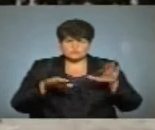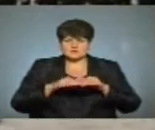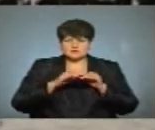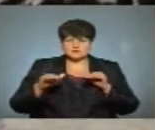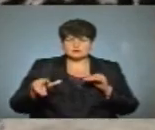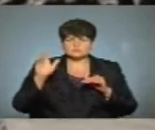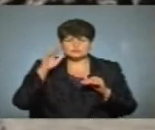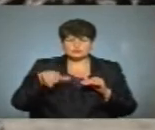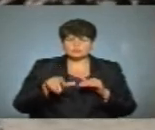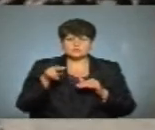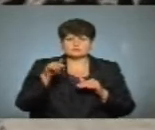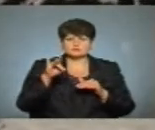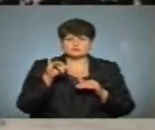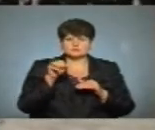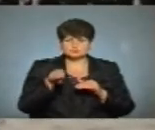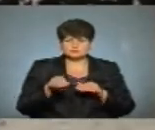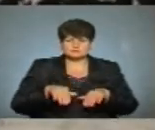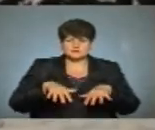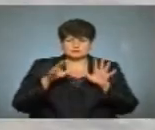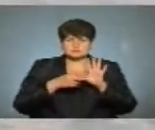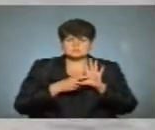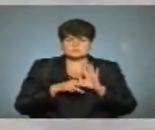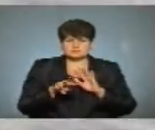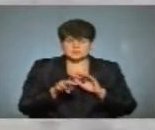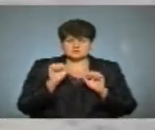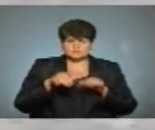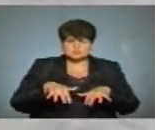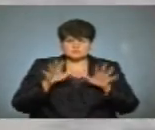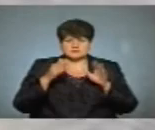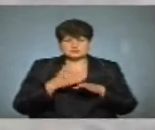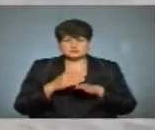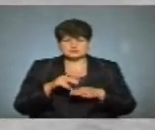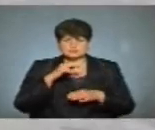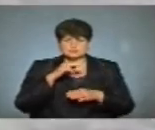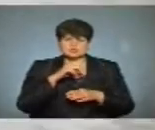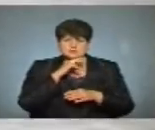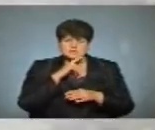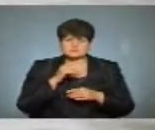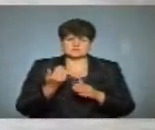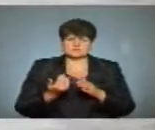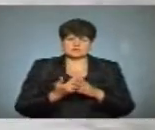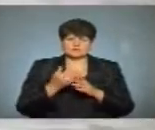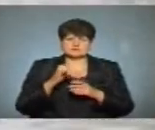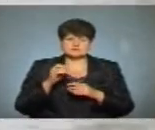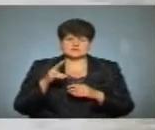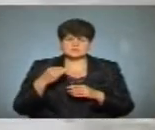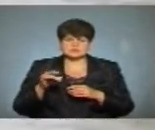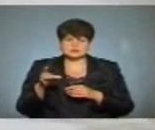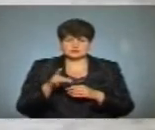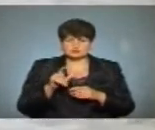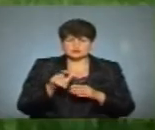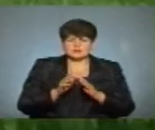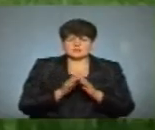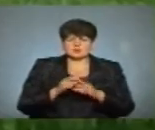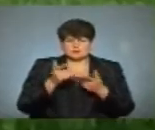в пруті може підвищитись до 7 метрів. Може затопити частину Чернівців та Новоселицького району. Жителів попереджають про